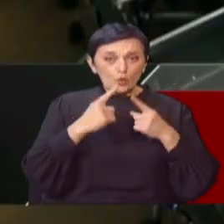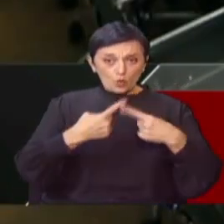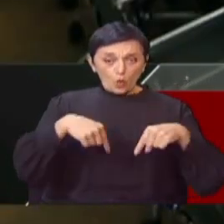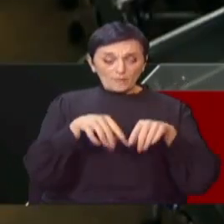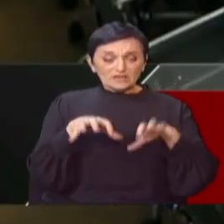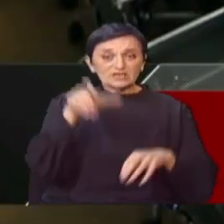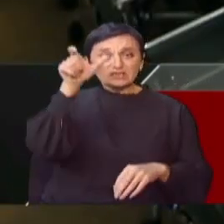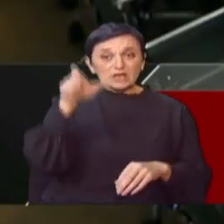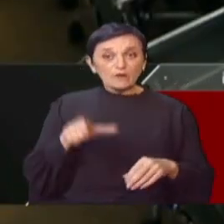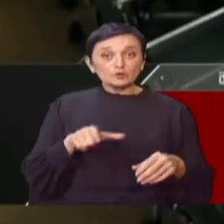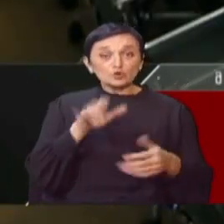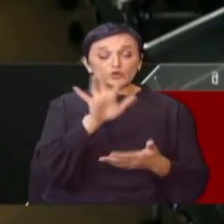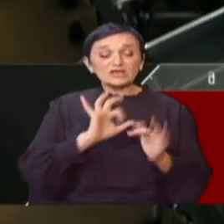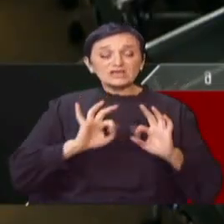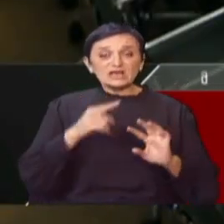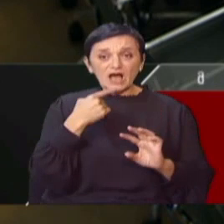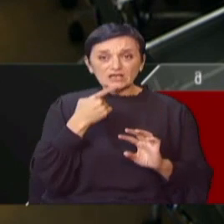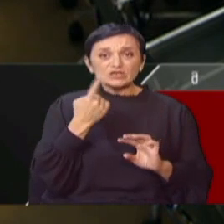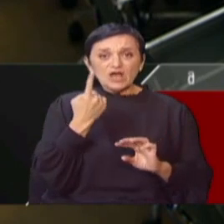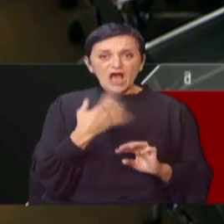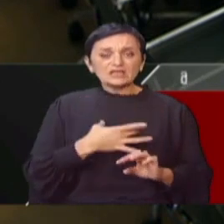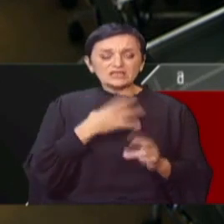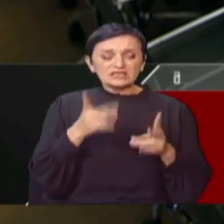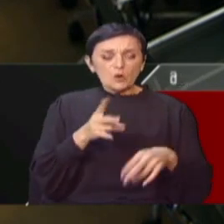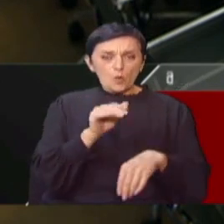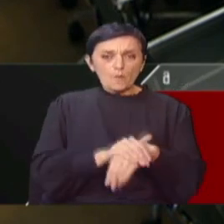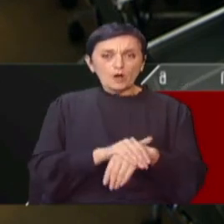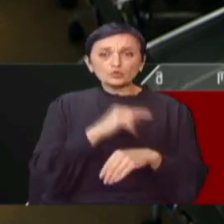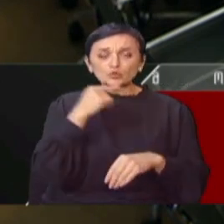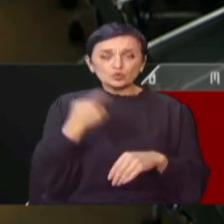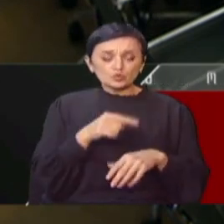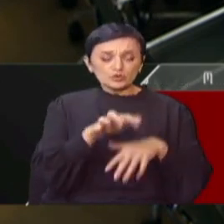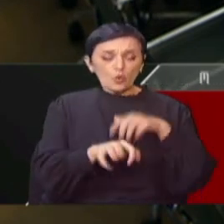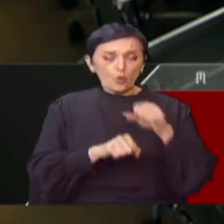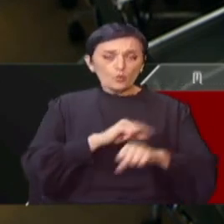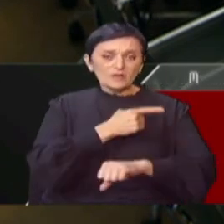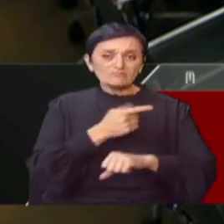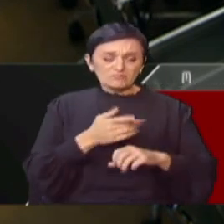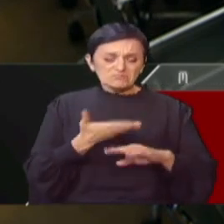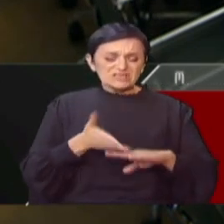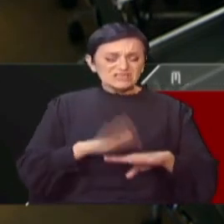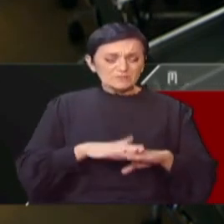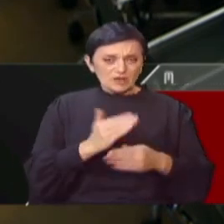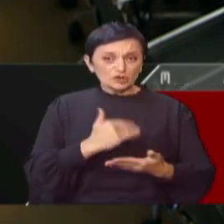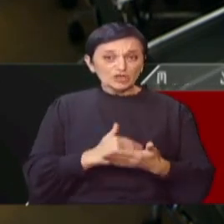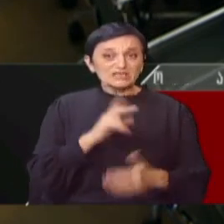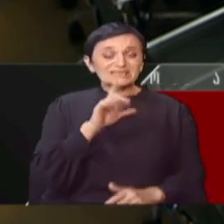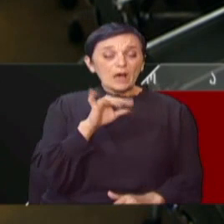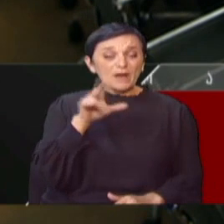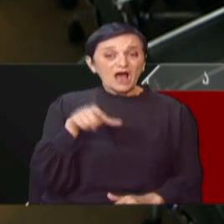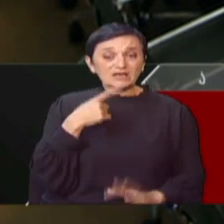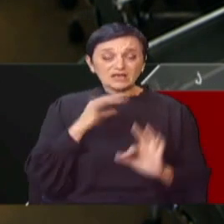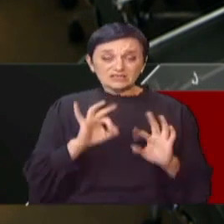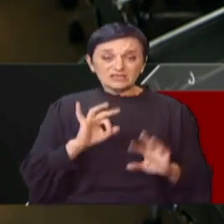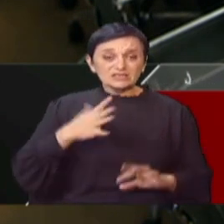Კომიტეტის თავმჯდომარის განცხადებით ეს არის კიდევ ერთი ტრაგიკული ფაქტი და რუსული ოკუპაციის ძალიან მძიმე შედეგი. ნიკოლოზ სამხარაძის